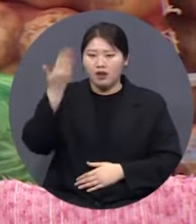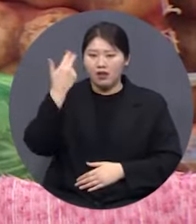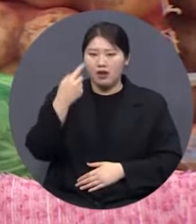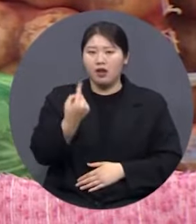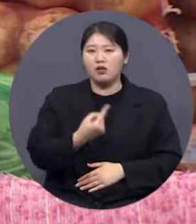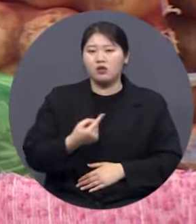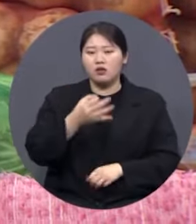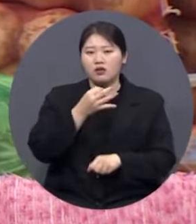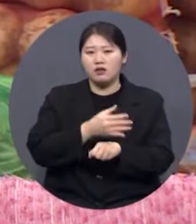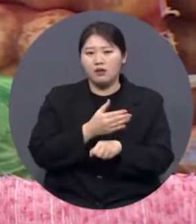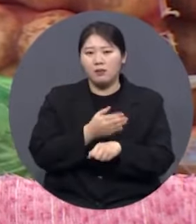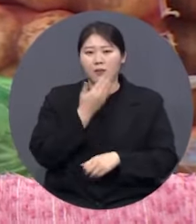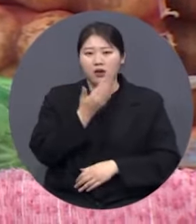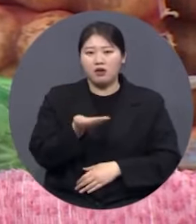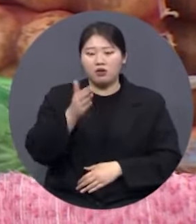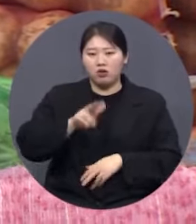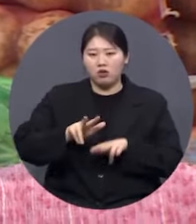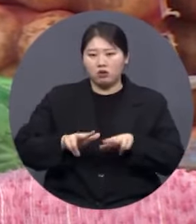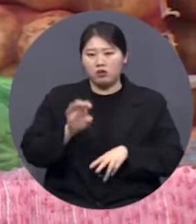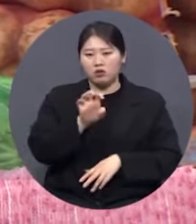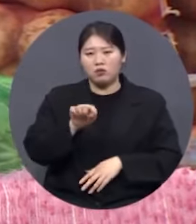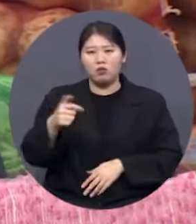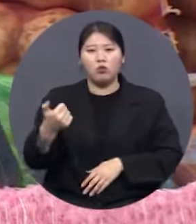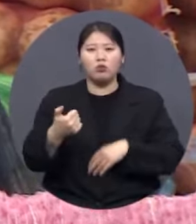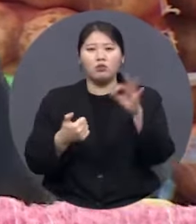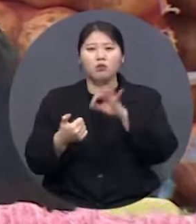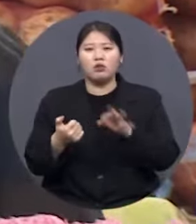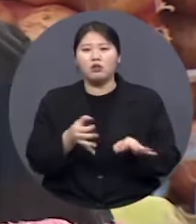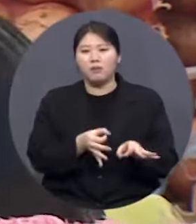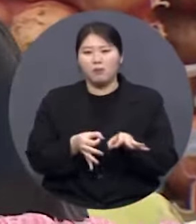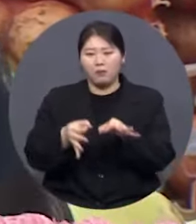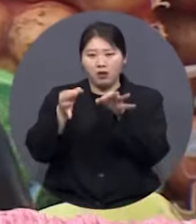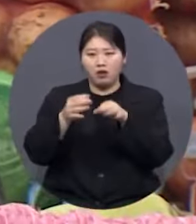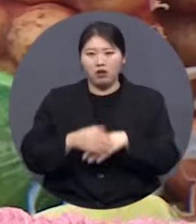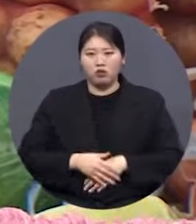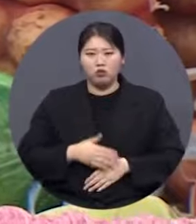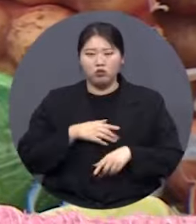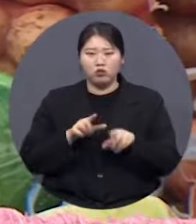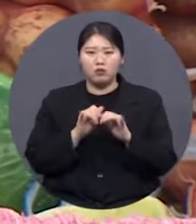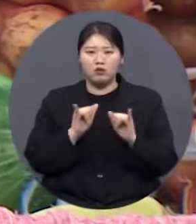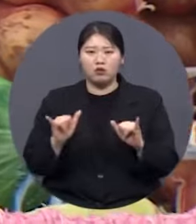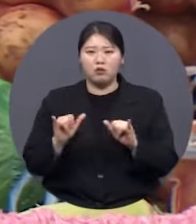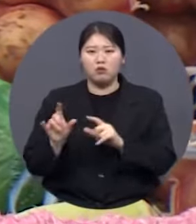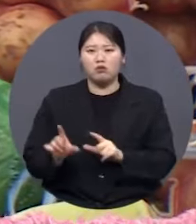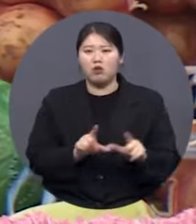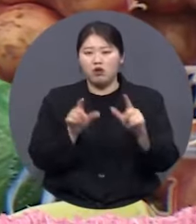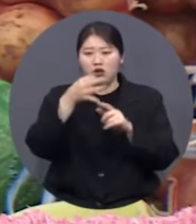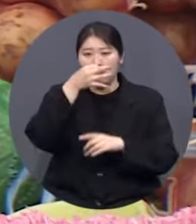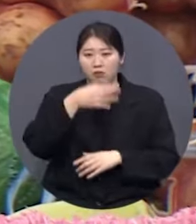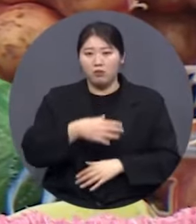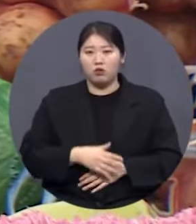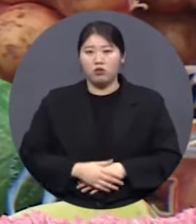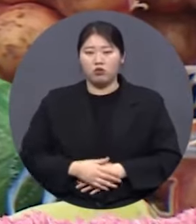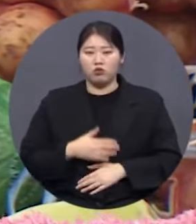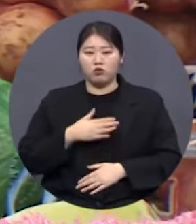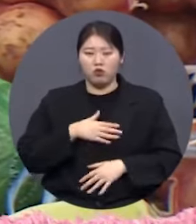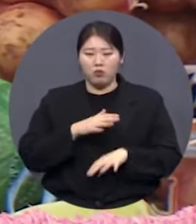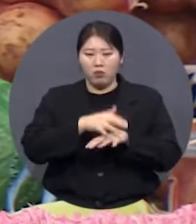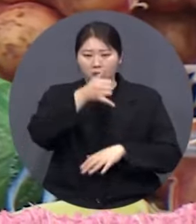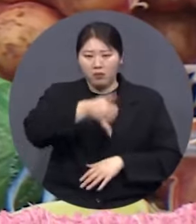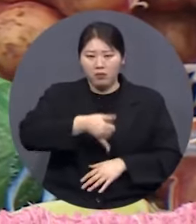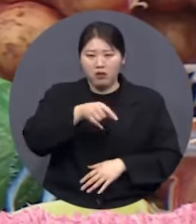한 40%에 50% 이상 올랐습니다. 이거 이제 서민들 살아 죽고 가게. 서민들이 농사 지은 건